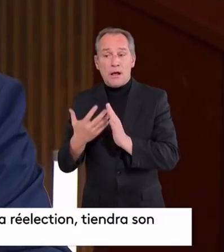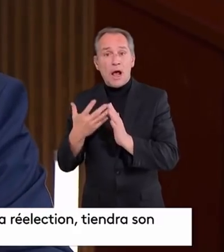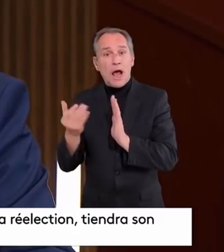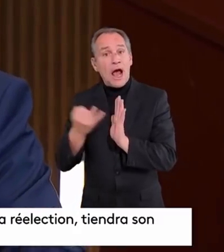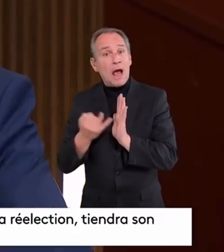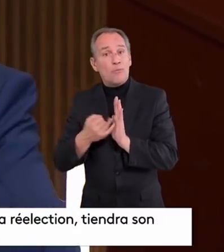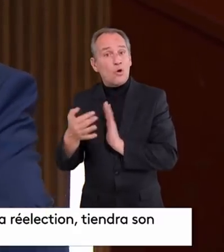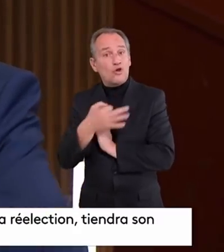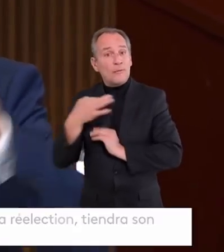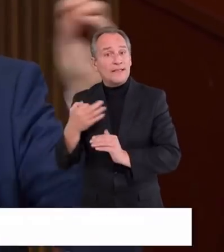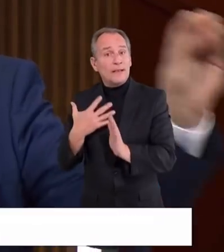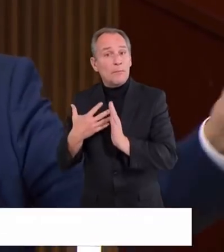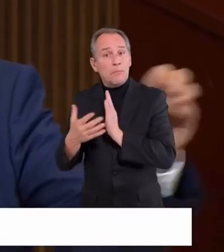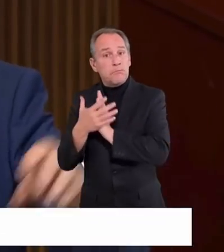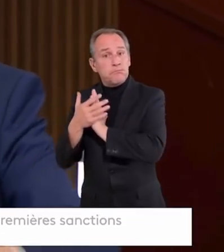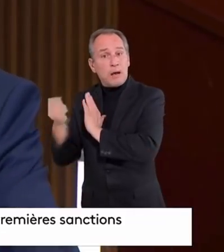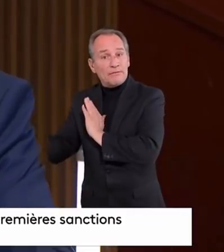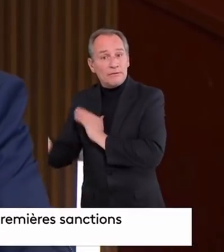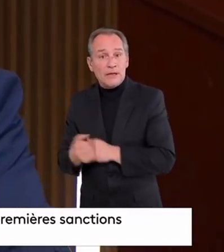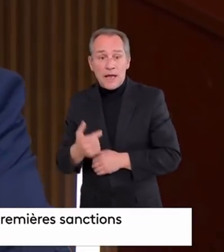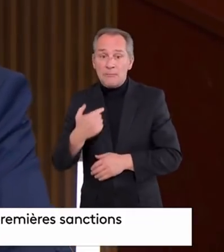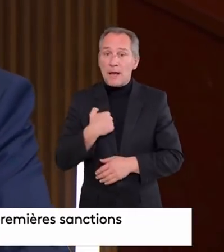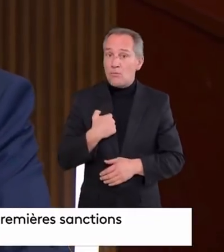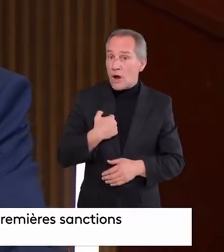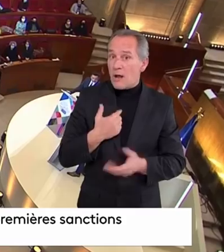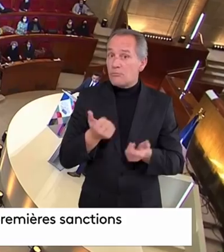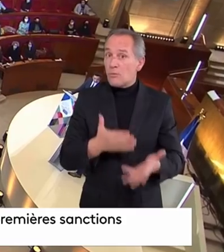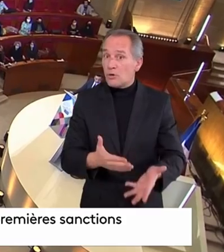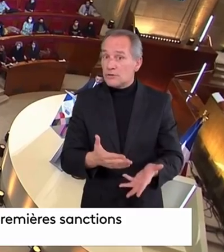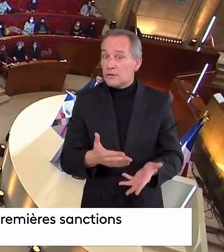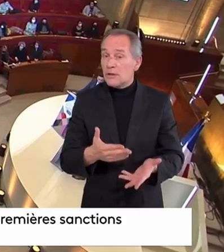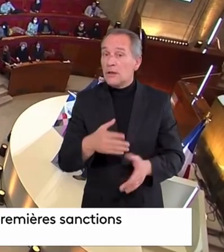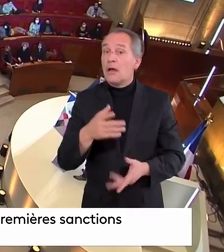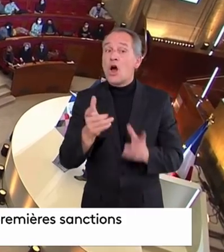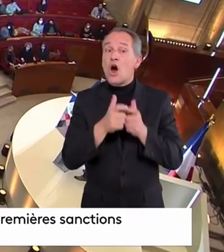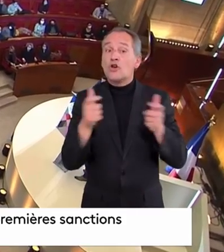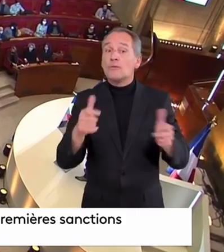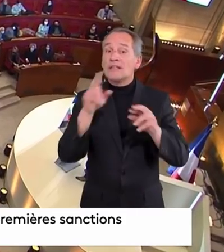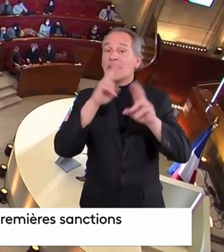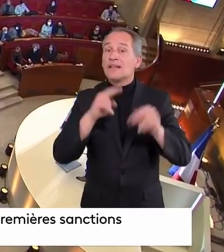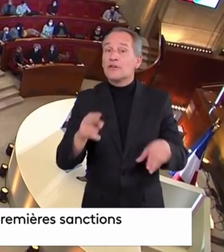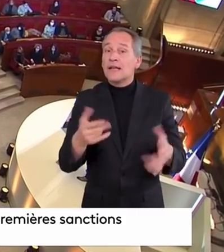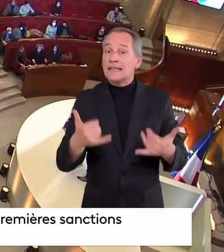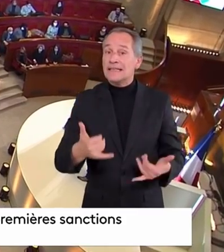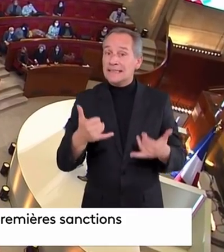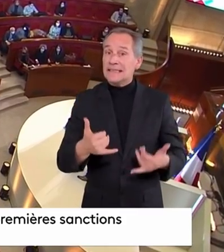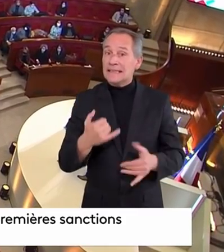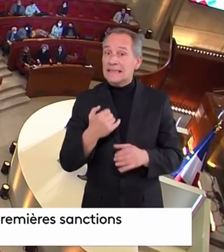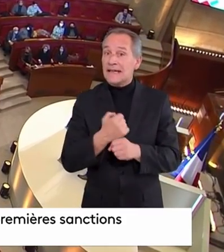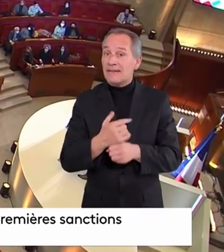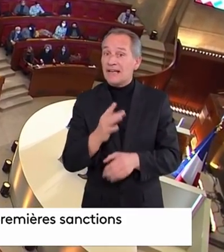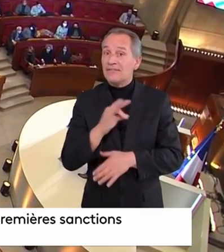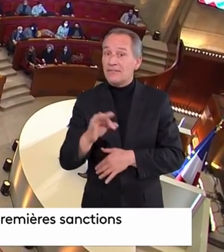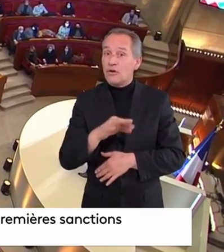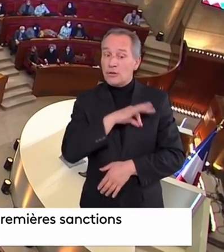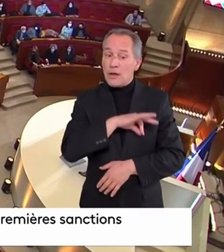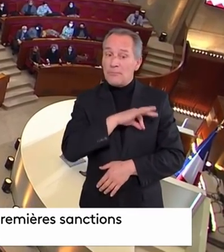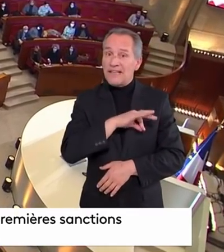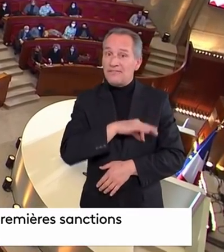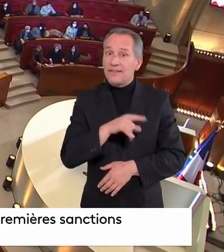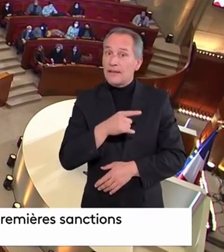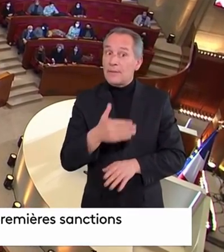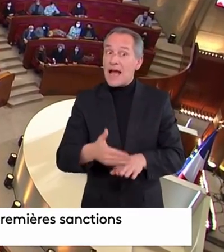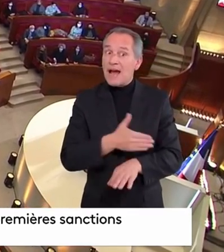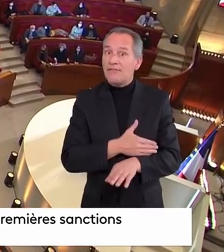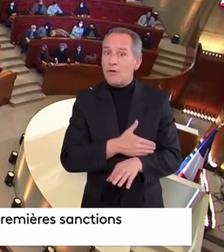des multinationales avant qu'ils partent dans les paradis fiscaux. Voilà, c'est simple. Il n'y a pas besoin de se prendre la tête, il n'y a pas besoin de dire que le Luxembourg est un paradis fiscal parce